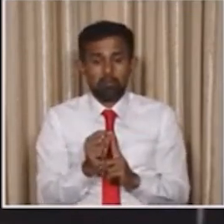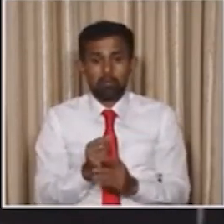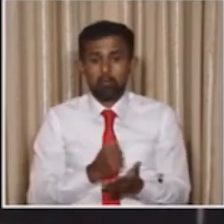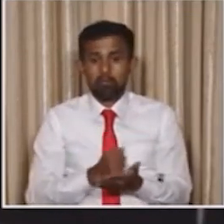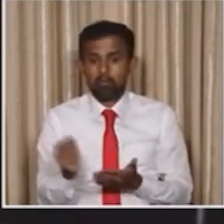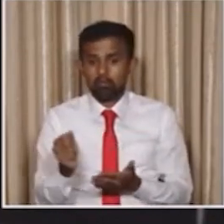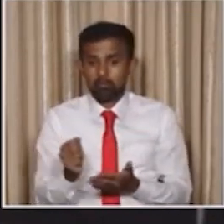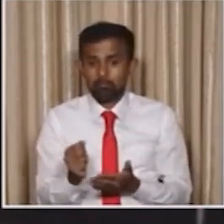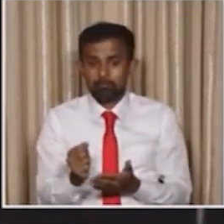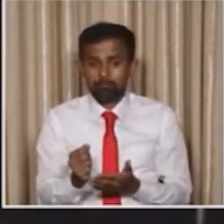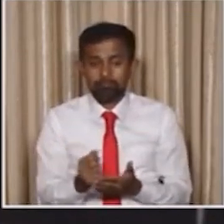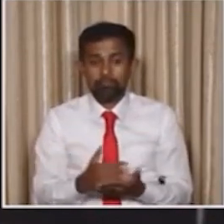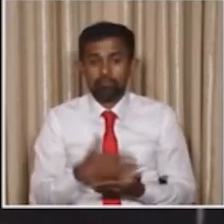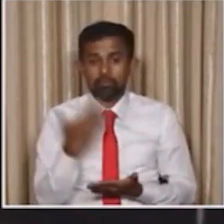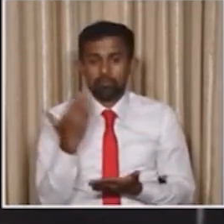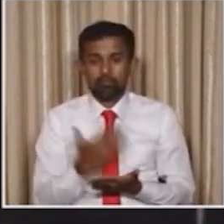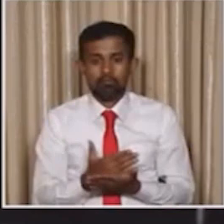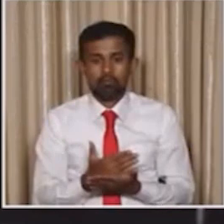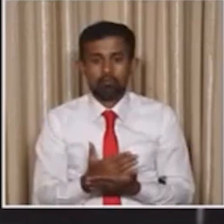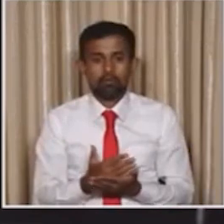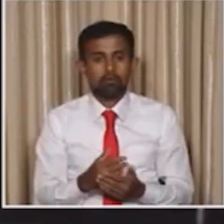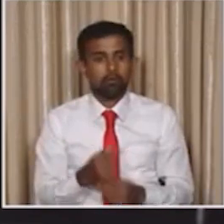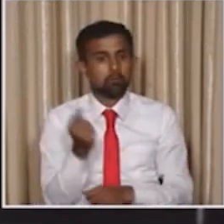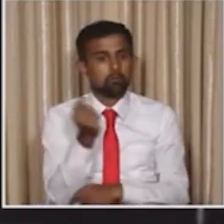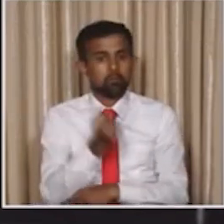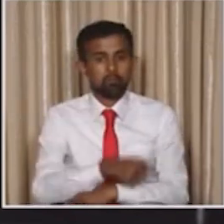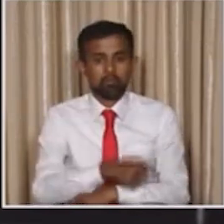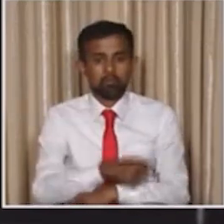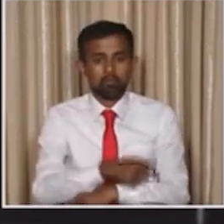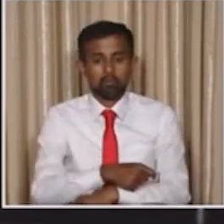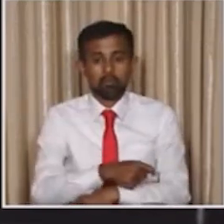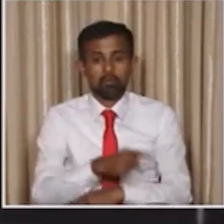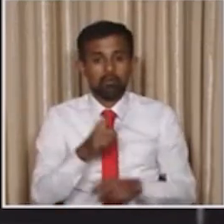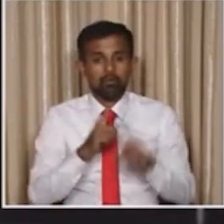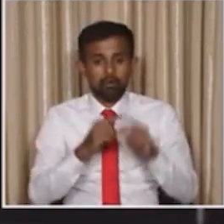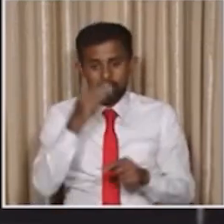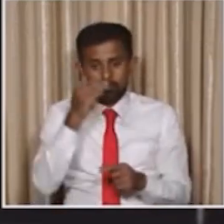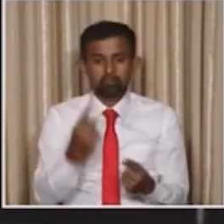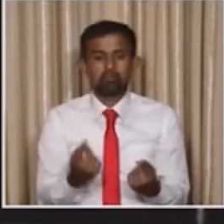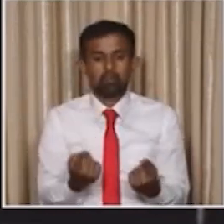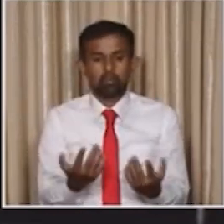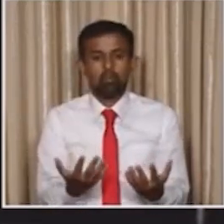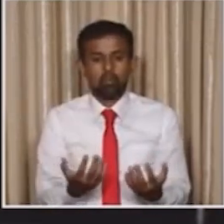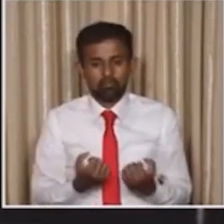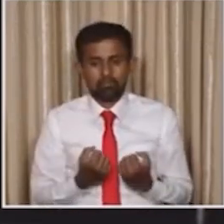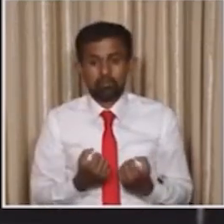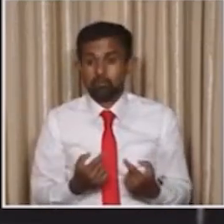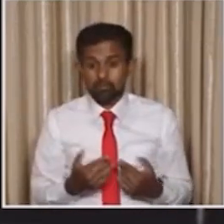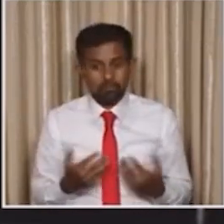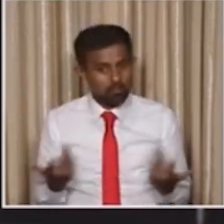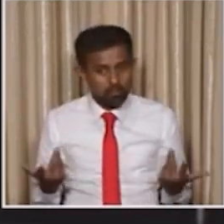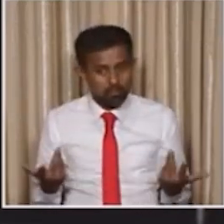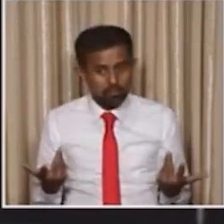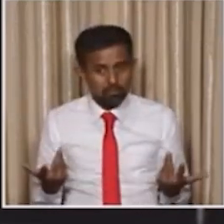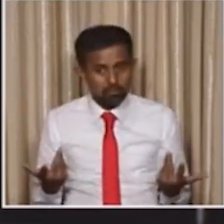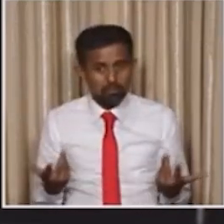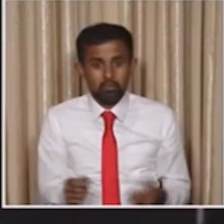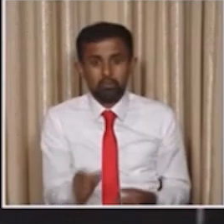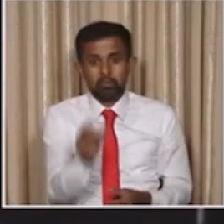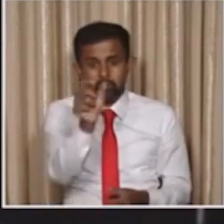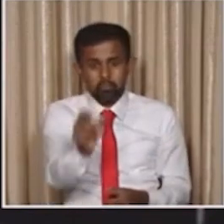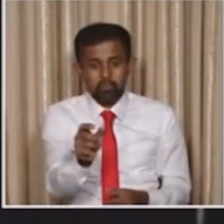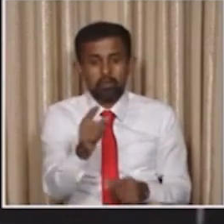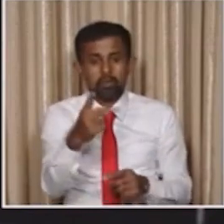හානිය වළක්වන්න ක්‍රියාමාර්ගයක් නියෝජ්‍ය කතානායකතුමනි අවශ්‍යයි. එහෙම නැති වුණොත් වෙන්නේ ඔබතුමා